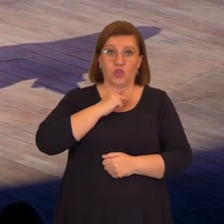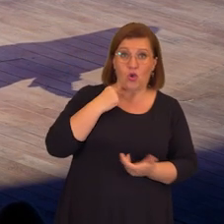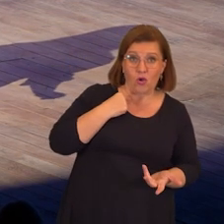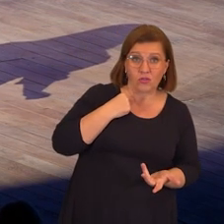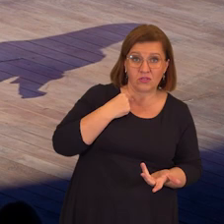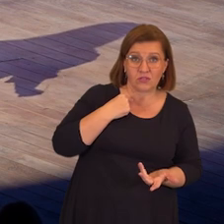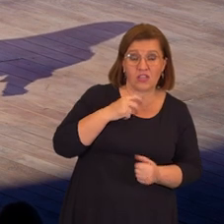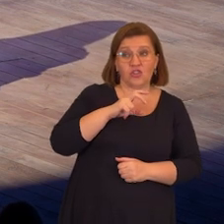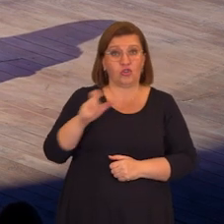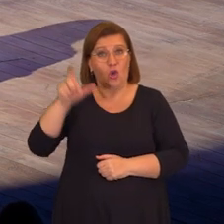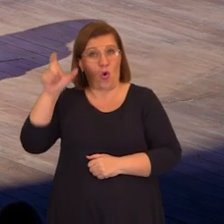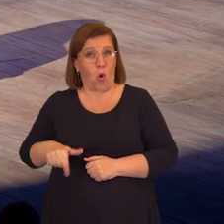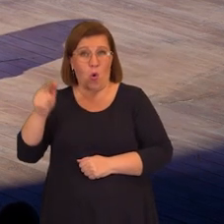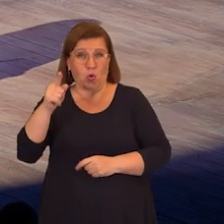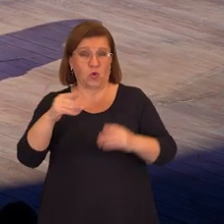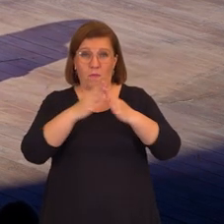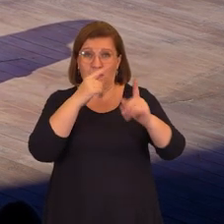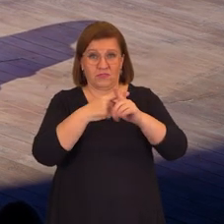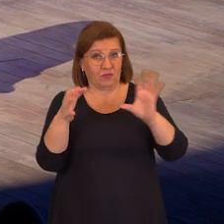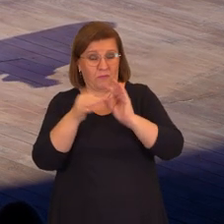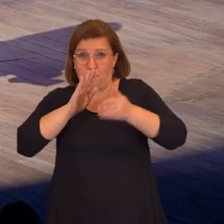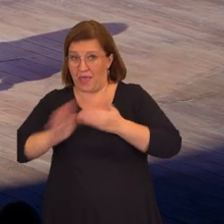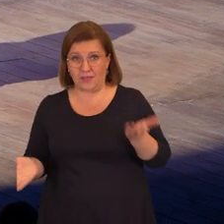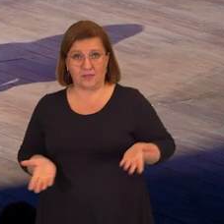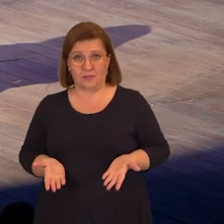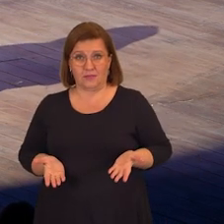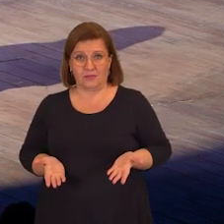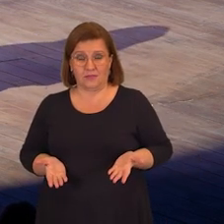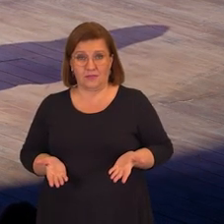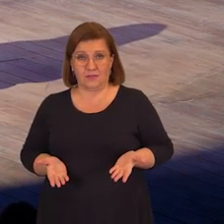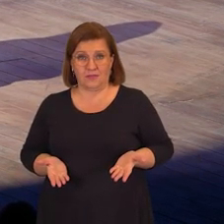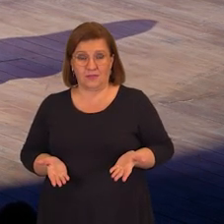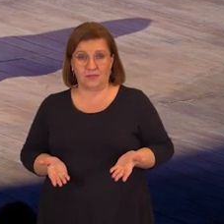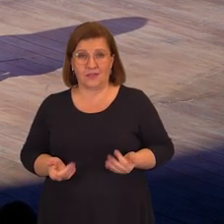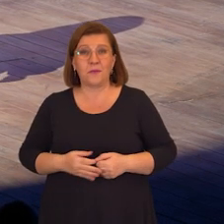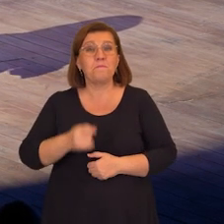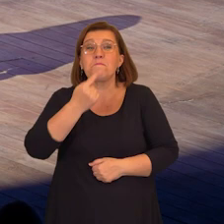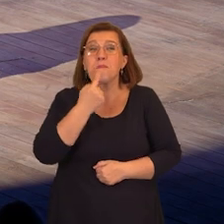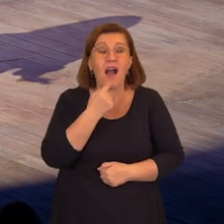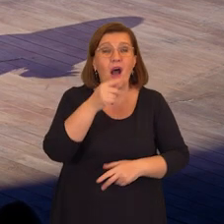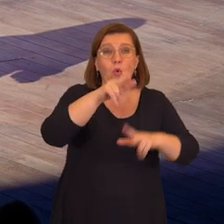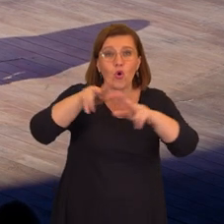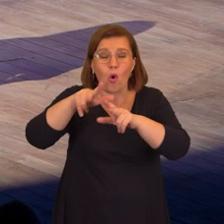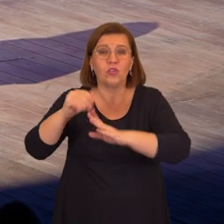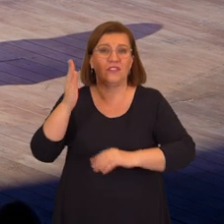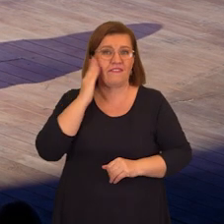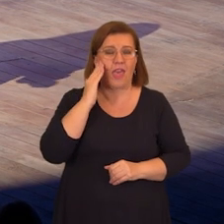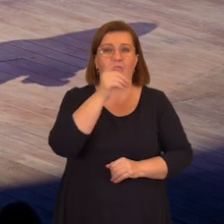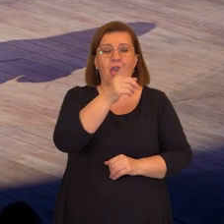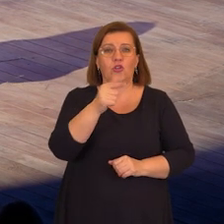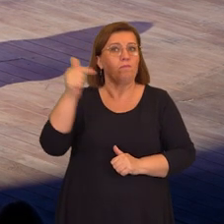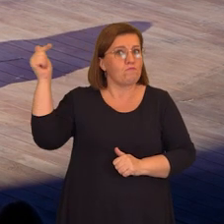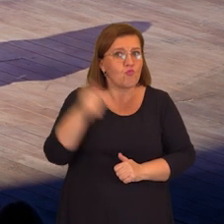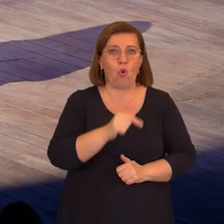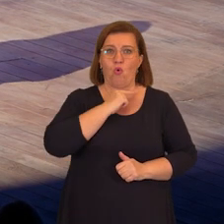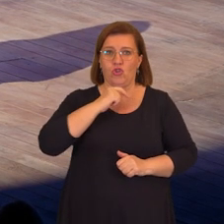czy mistrz ceremonii świeckiej. Wciąż zbyt mało rodzin wie, że pogrzebu nie musi poprowadzić